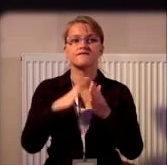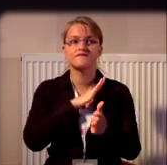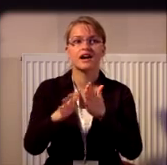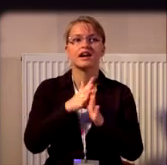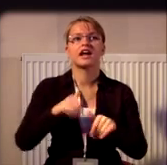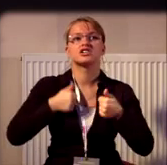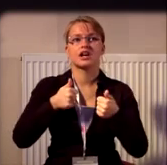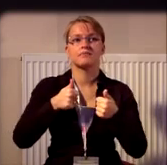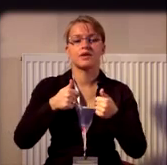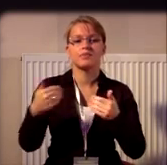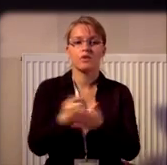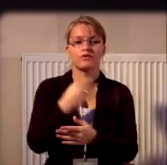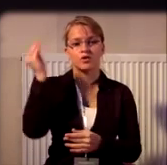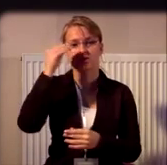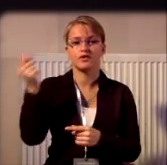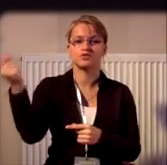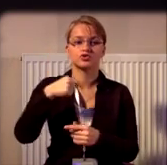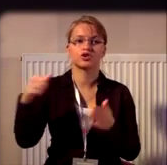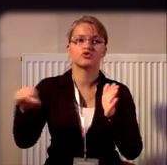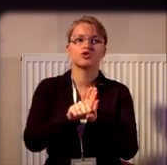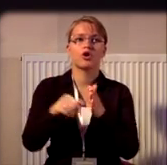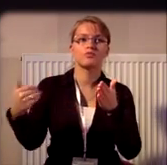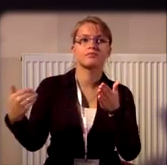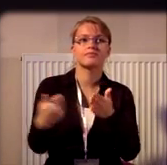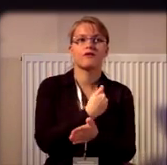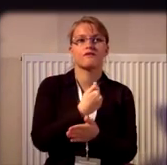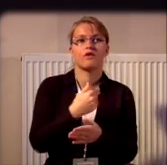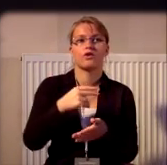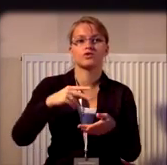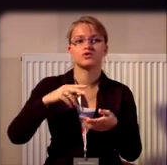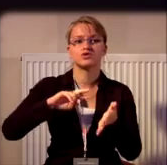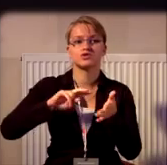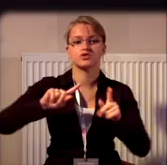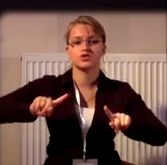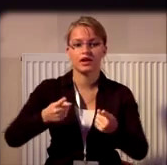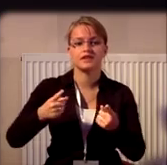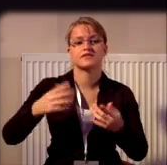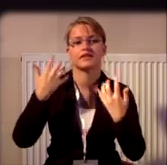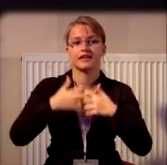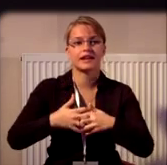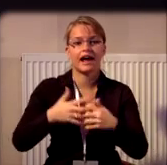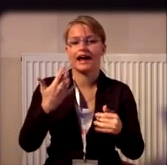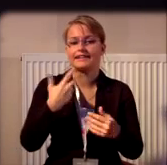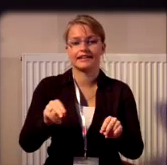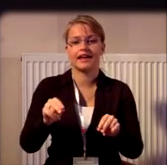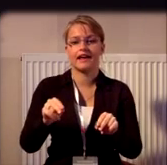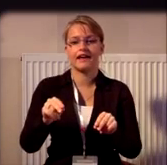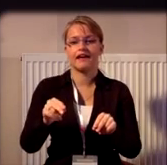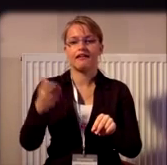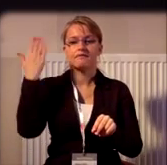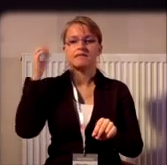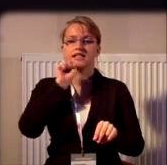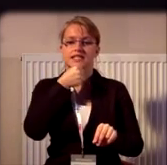przychodzili właśnie do tak skonstruowanej, na nowo zorganizowanej integracji, a nie do tej typowej, gdzie będą musieli być w jednej